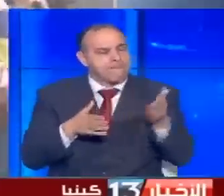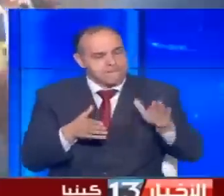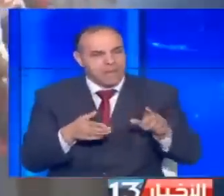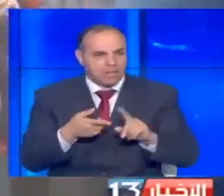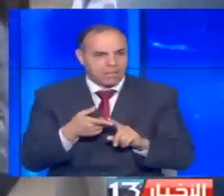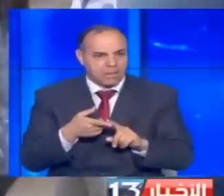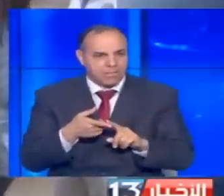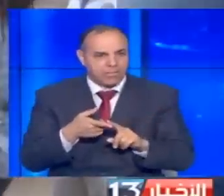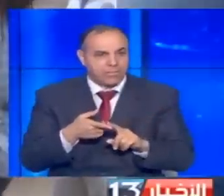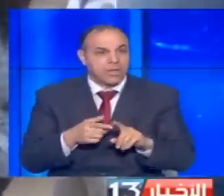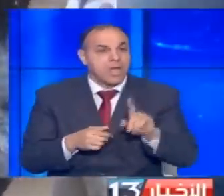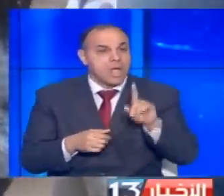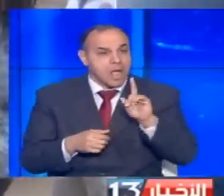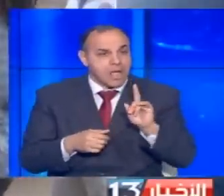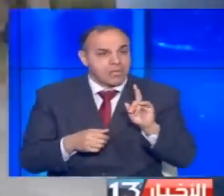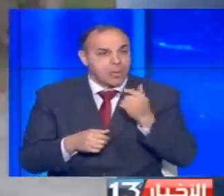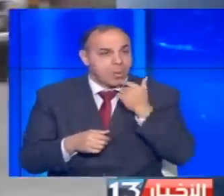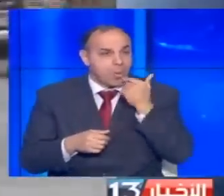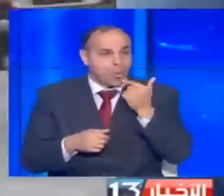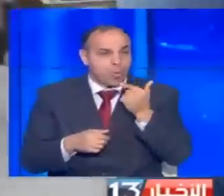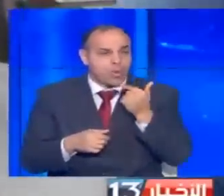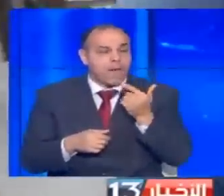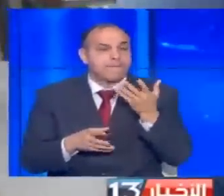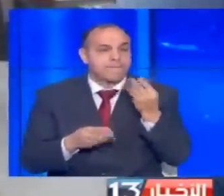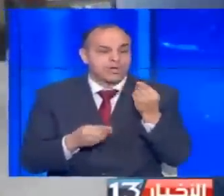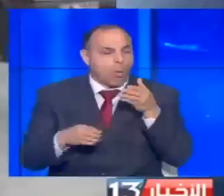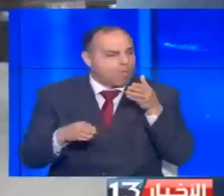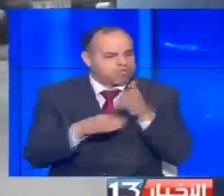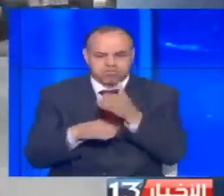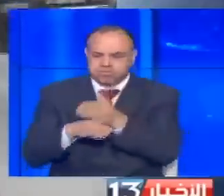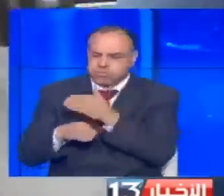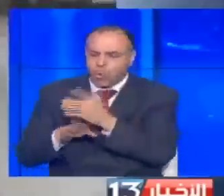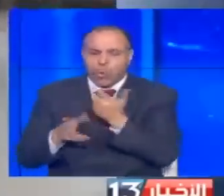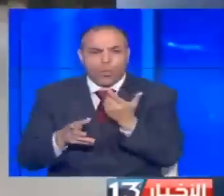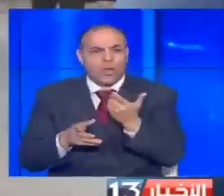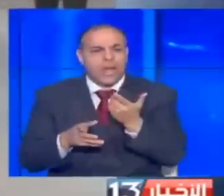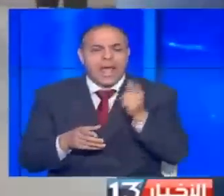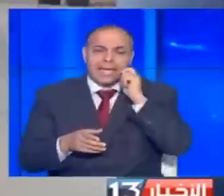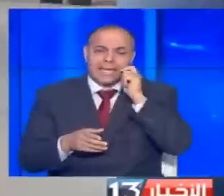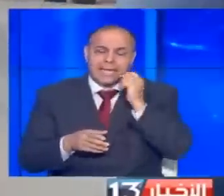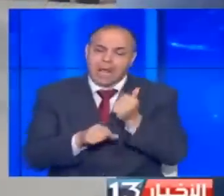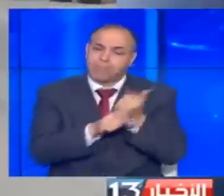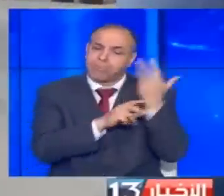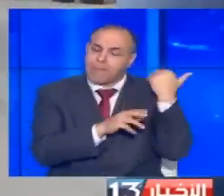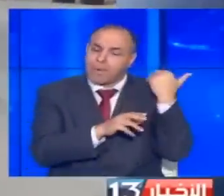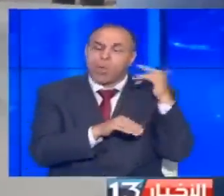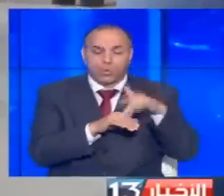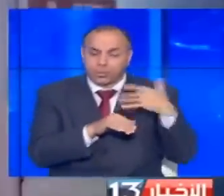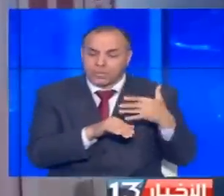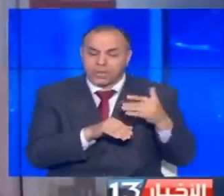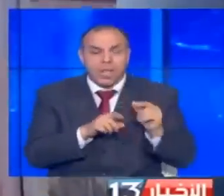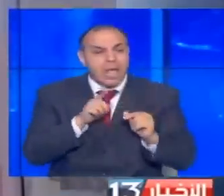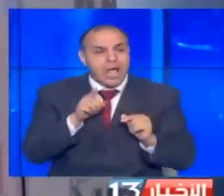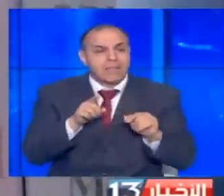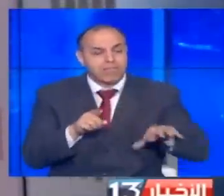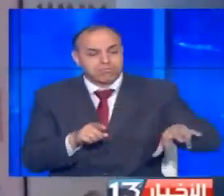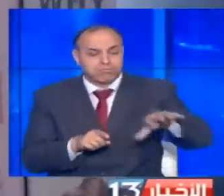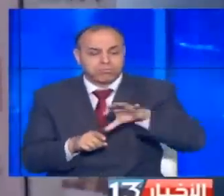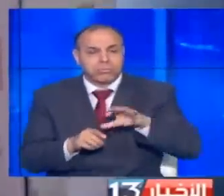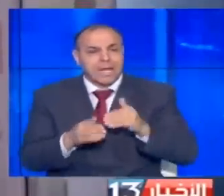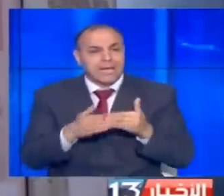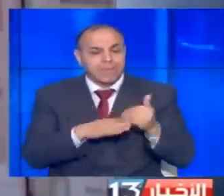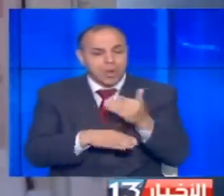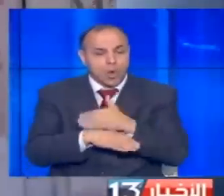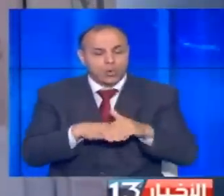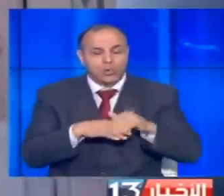ضحايا الاعتداء الذي ياتي ضمن سلسله من الهجمات التي تعرضت اليها كينيا في السنوات الاخيره خاصه في المناطق القريبه من الحدود